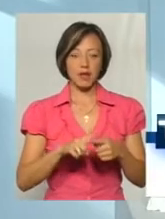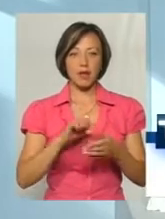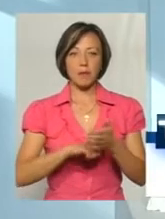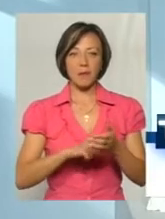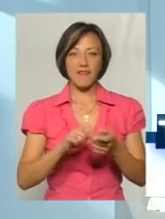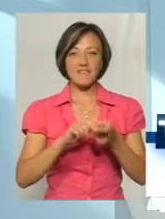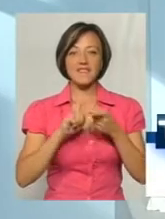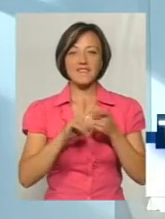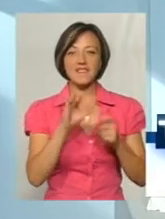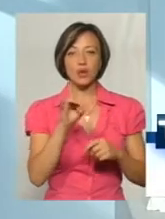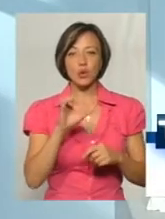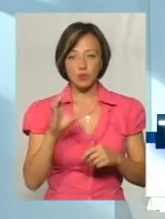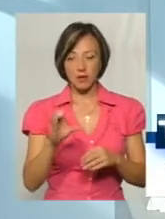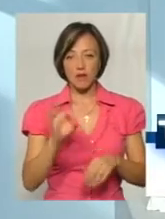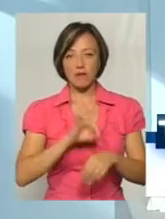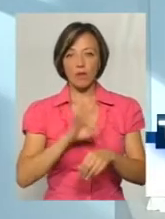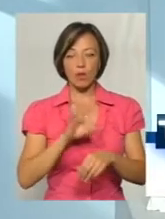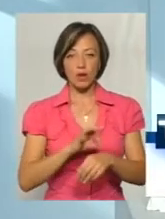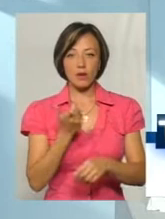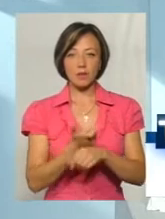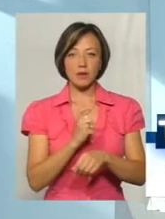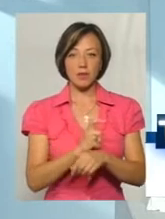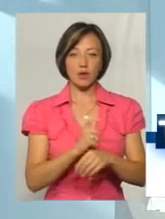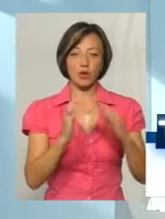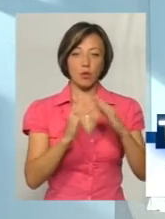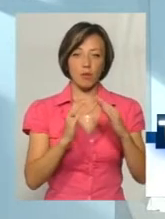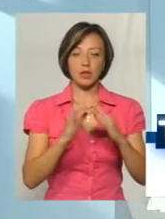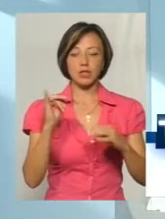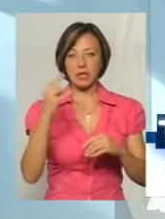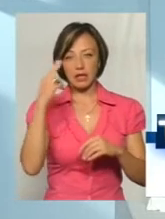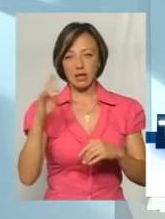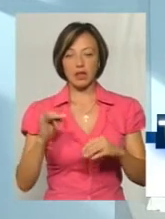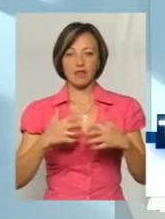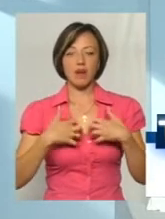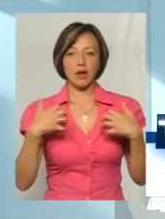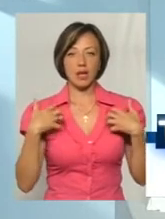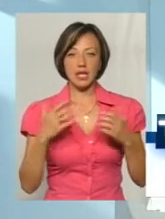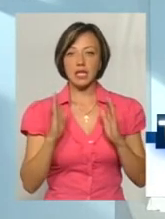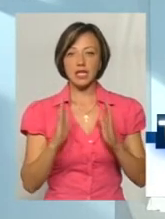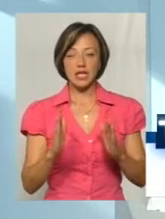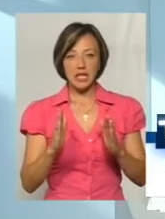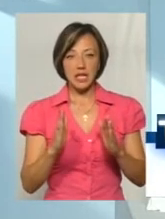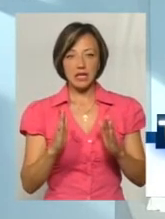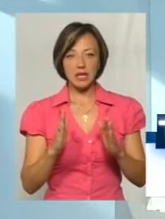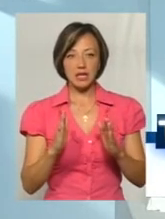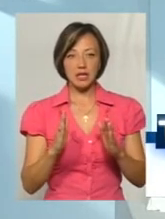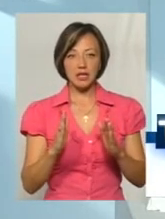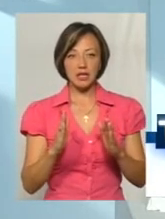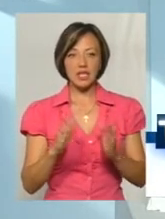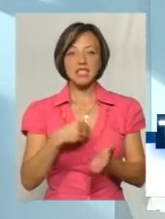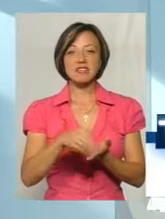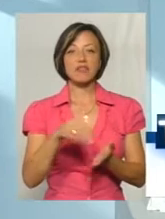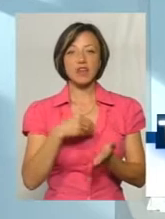вірус. Хворіють переважно свійські і дикі тварини. Тільки свійські і дикі